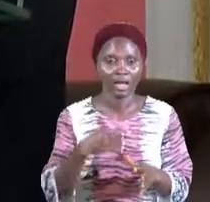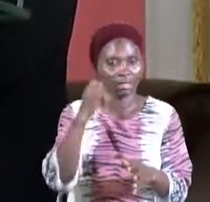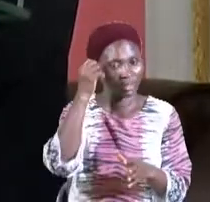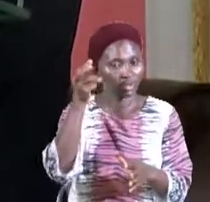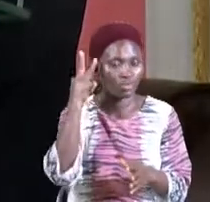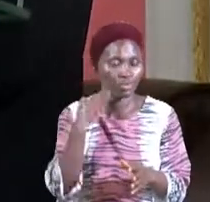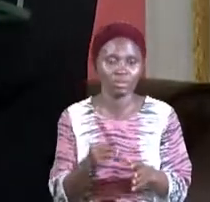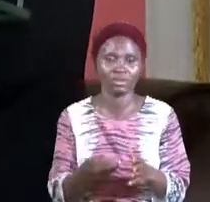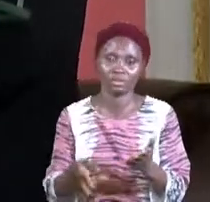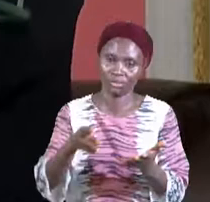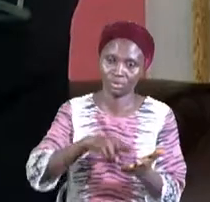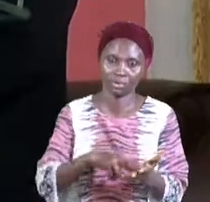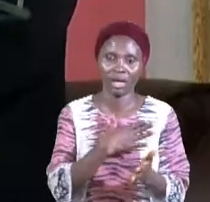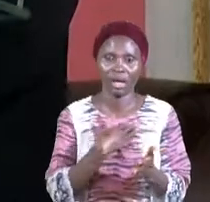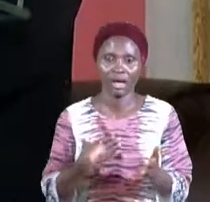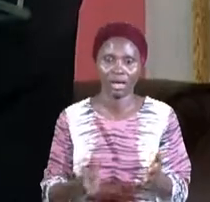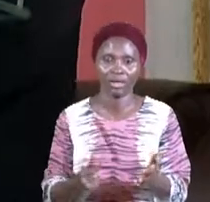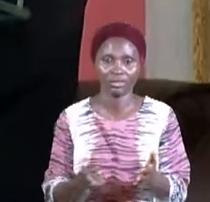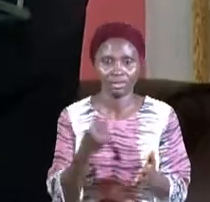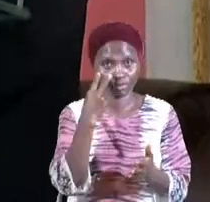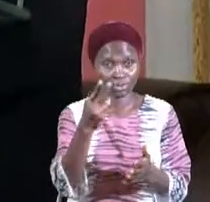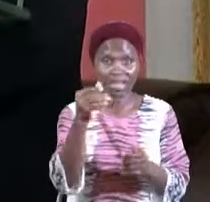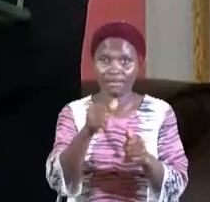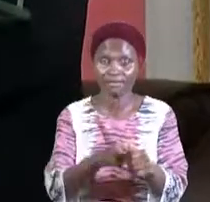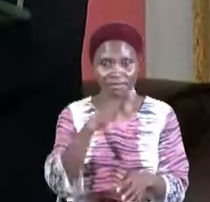tout distinctement.